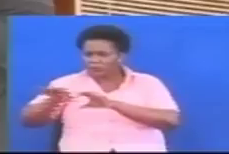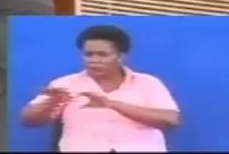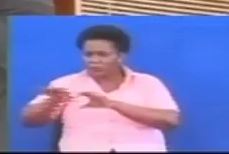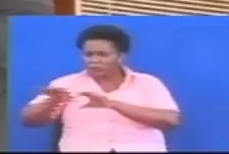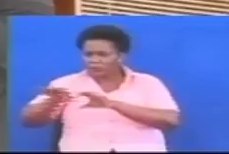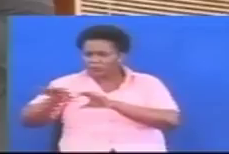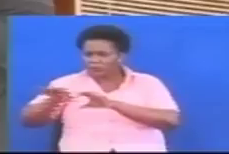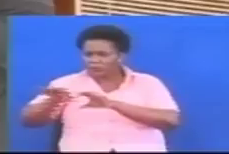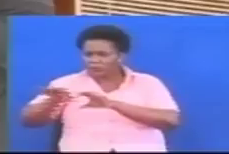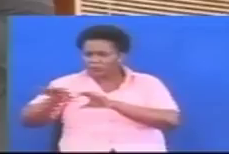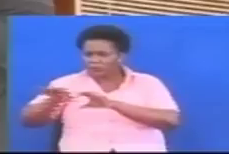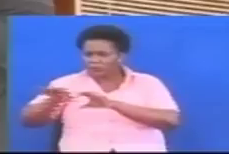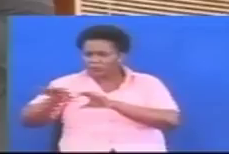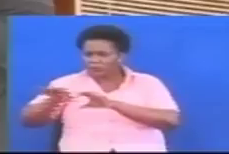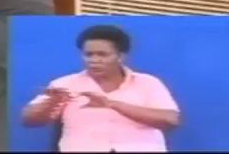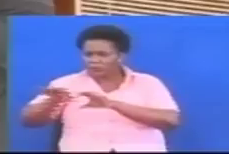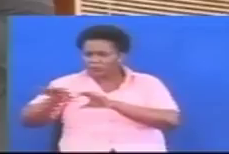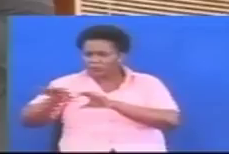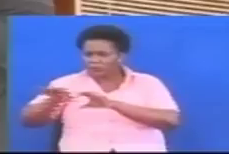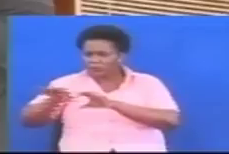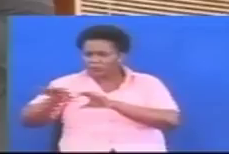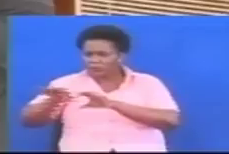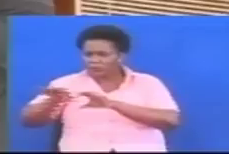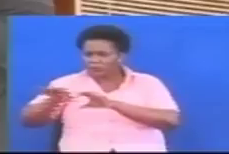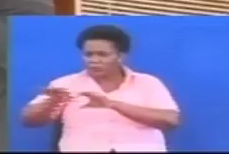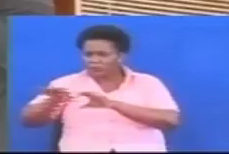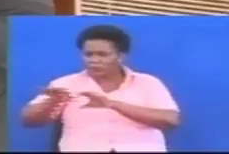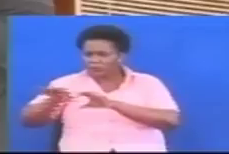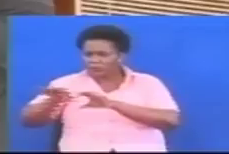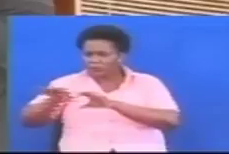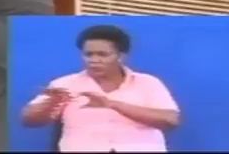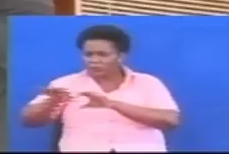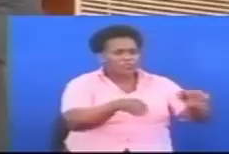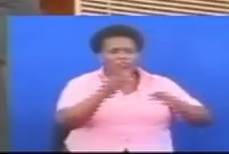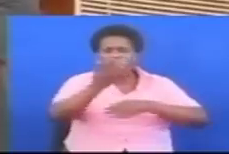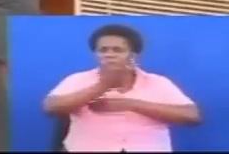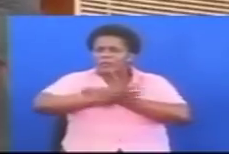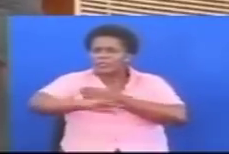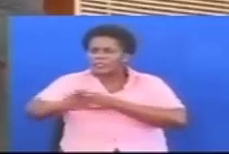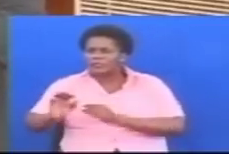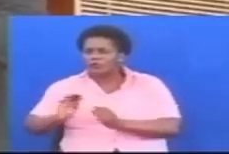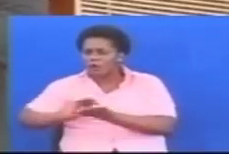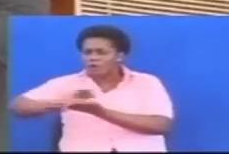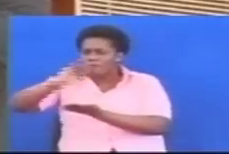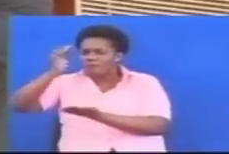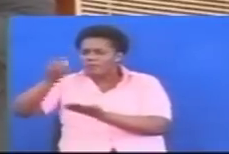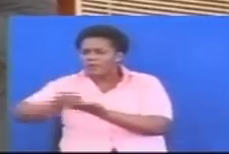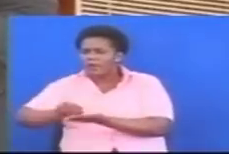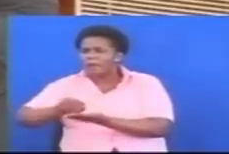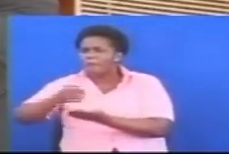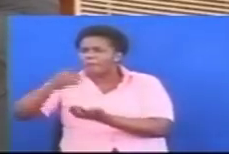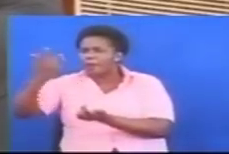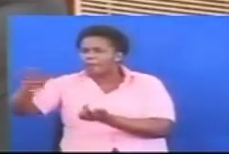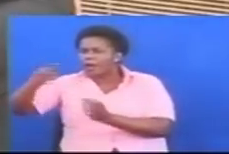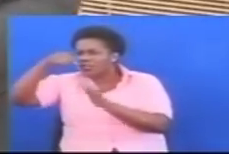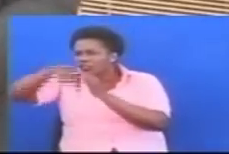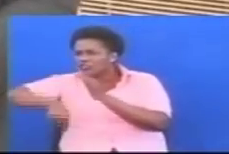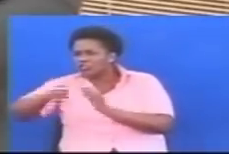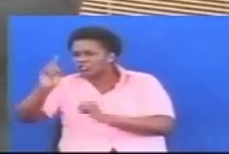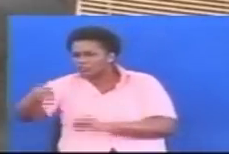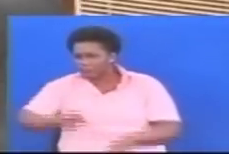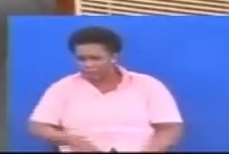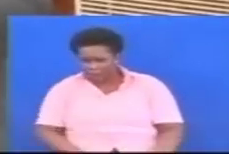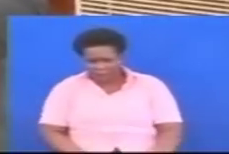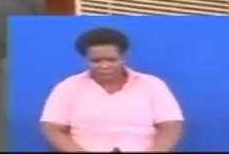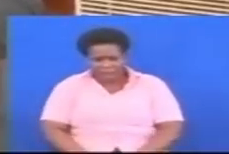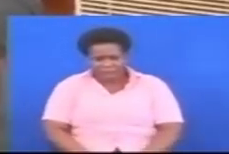ya kutosha ya maji safi na salama, kwa maana ya mito, maziwa na miamba oevu, na kutosheleza mahitaji yote kwa sasa kwa